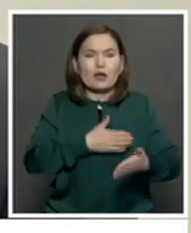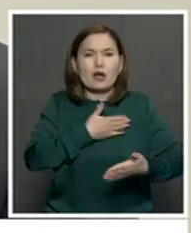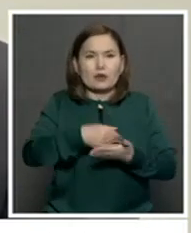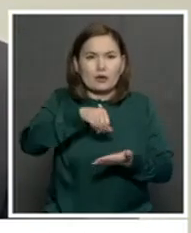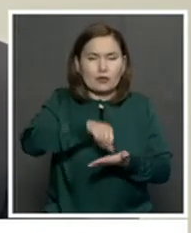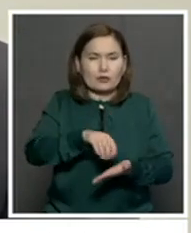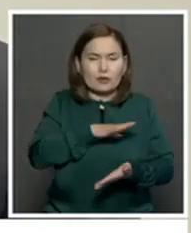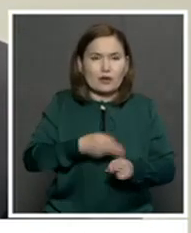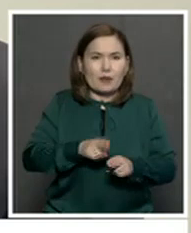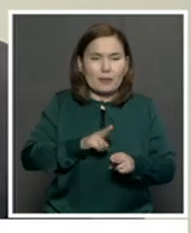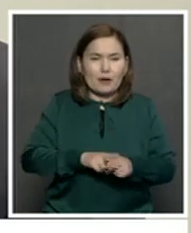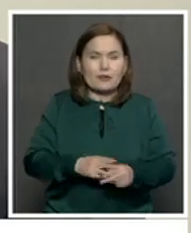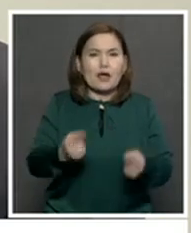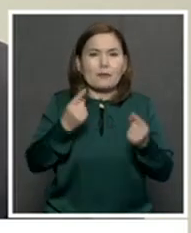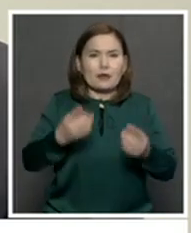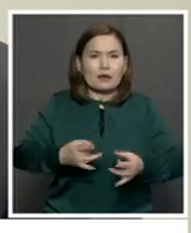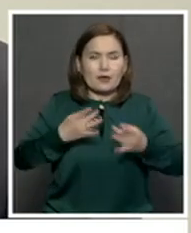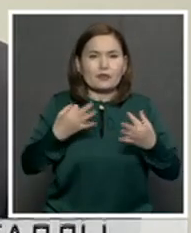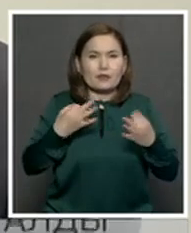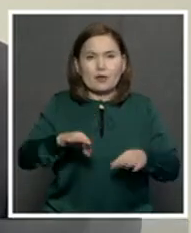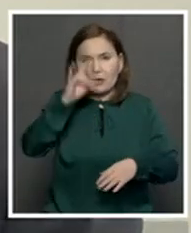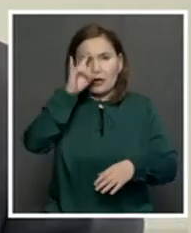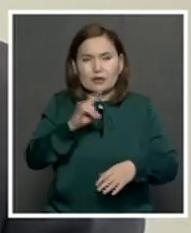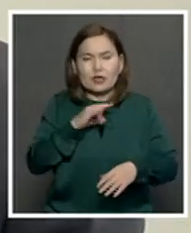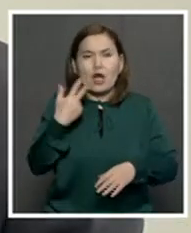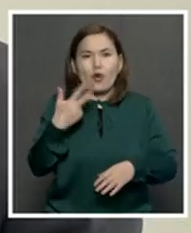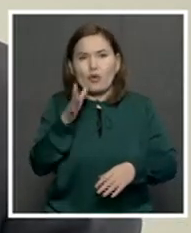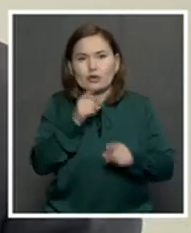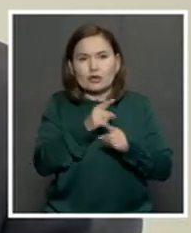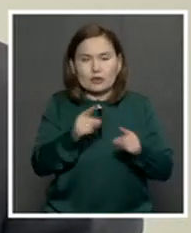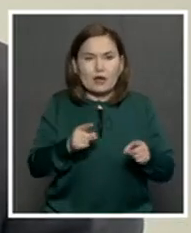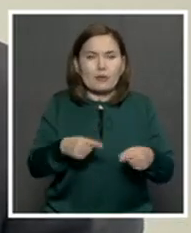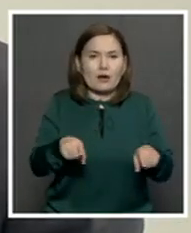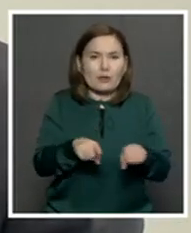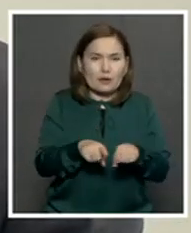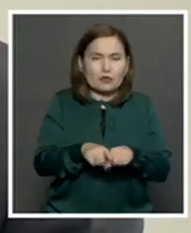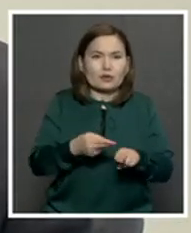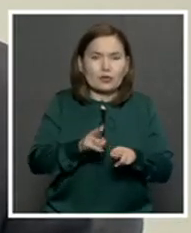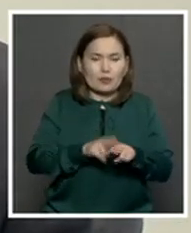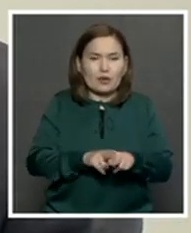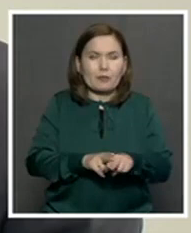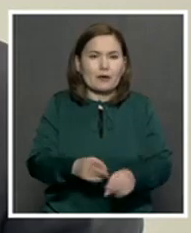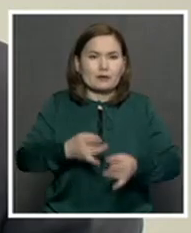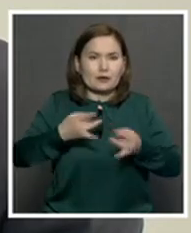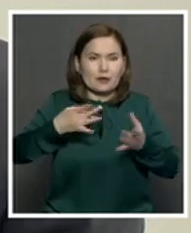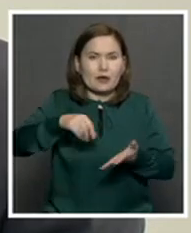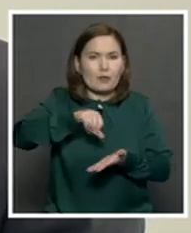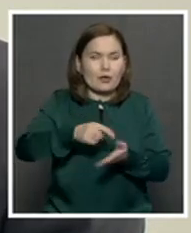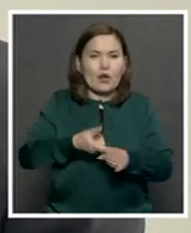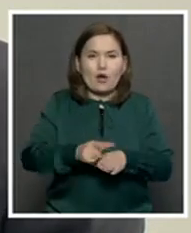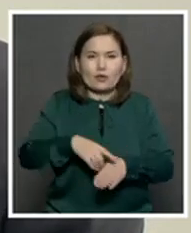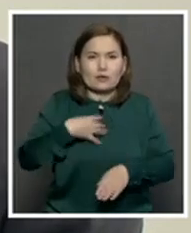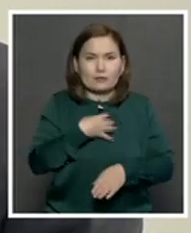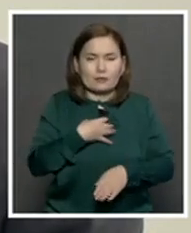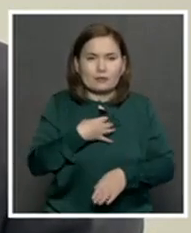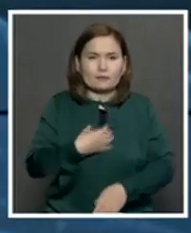сіңірді. Салық Зимановтың мерейтойы тәуелсіздігіміздің 30 жылдығымен тұспа-тұс келіп отыр. Мұның символдық мәні зор.